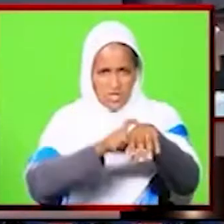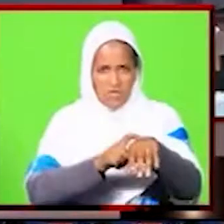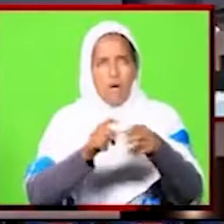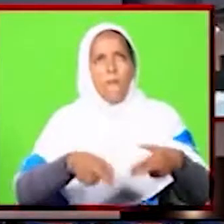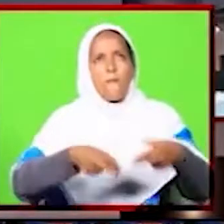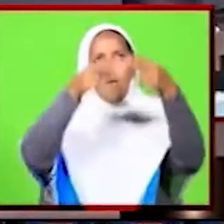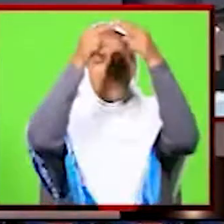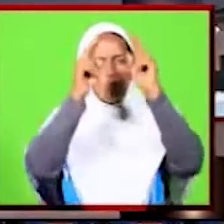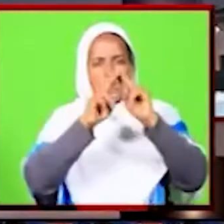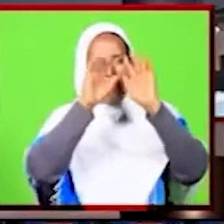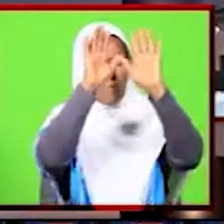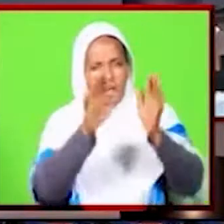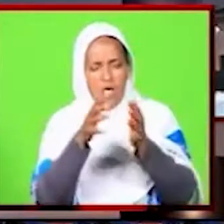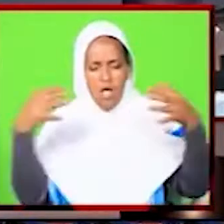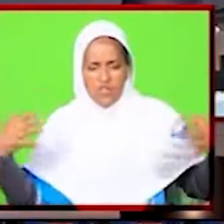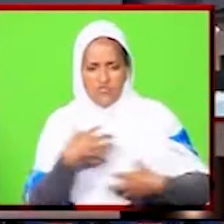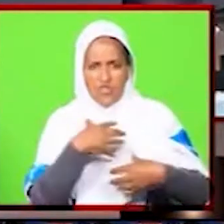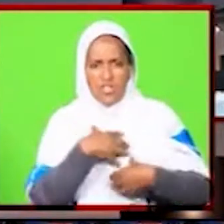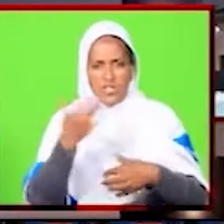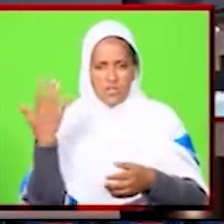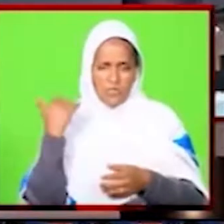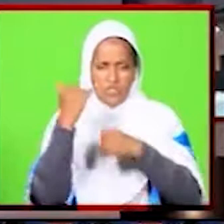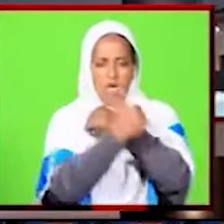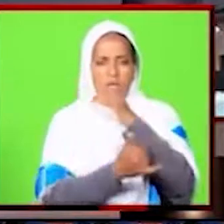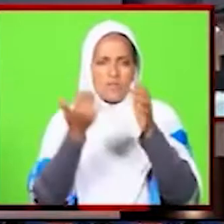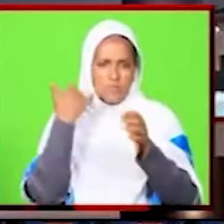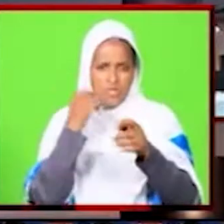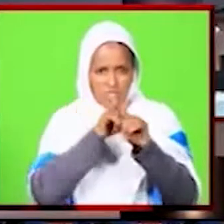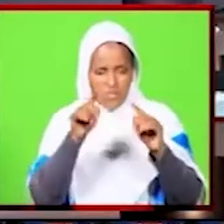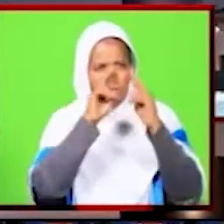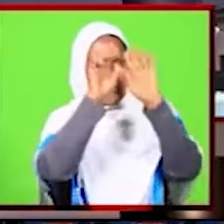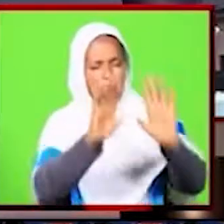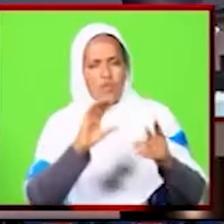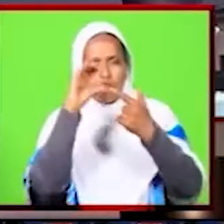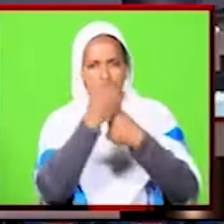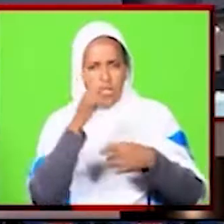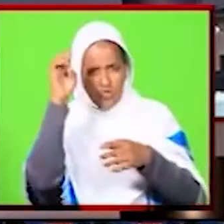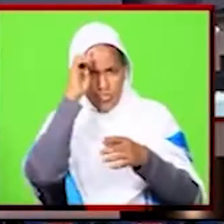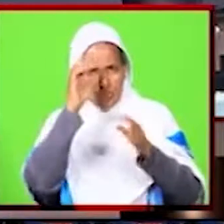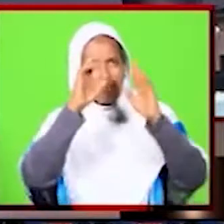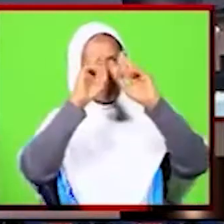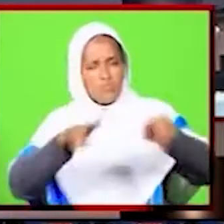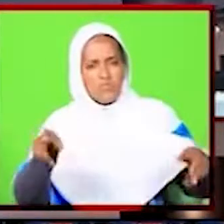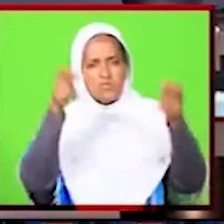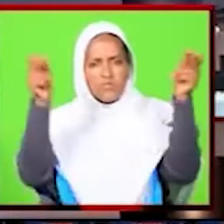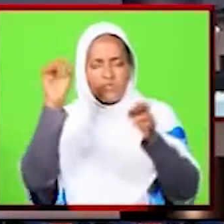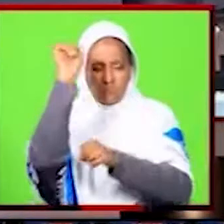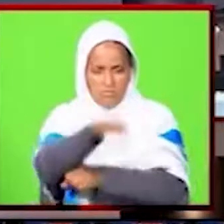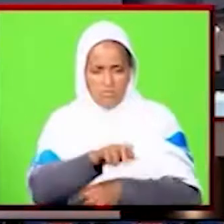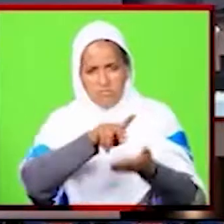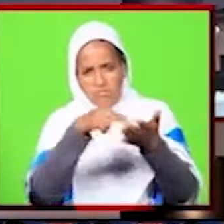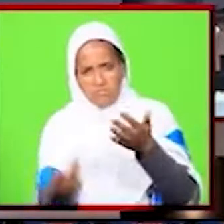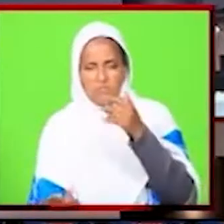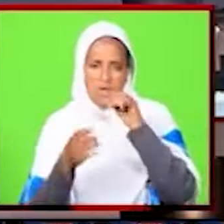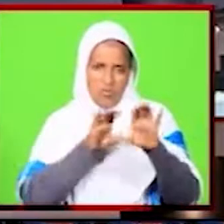እንደተነገረው ባቢሎንን በጣም ገናና አስፈሪ የነበረች አገር ነበረች። ግን በሚገርም ሁኔታ ቂሮስ ባቢሎንን ድል አድርጎ